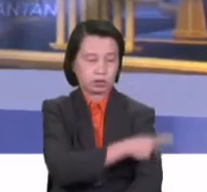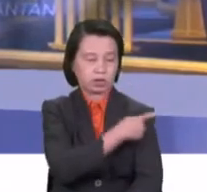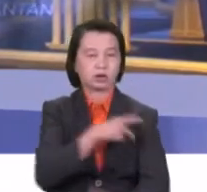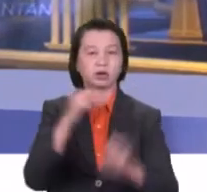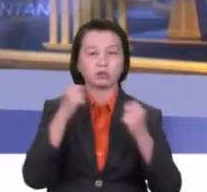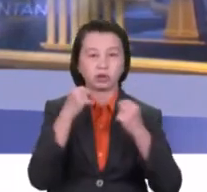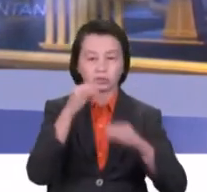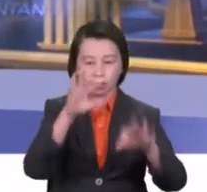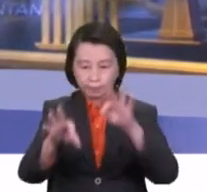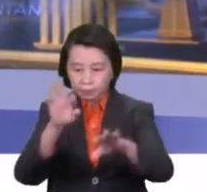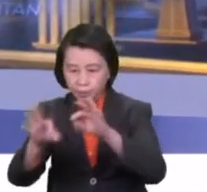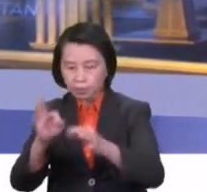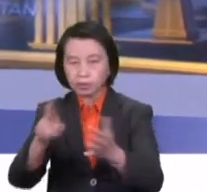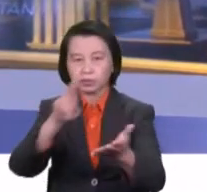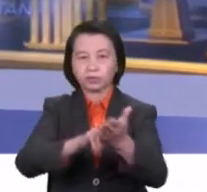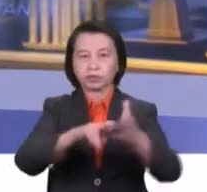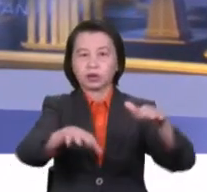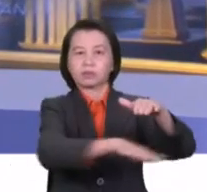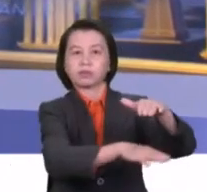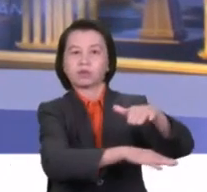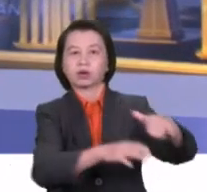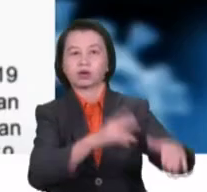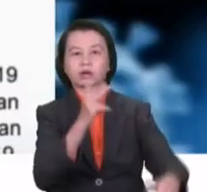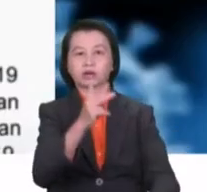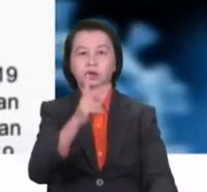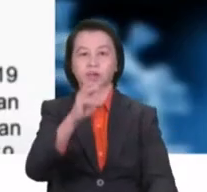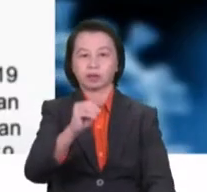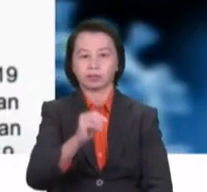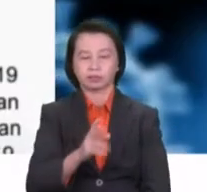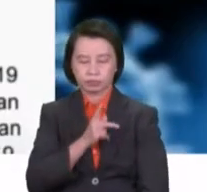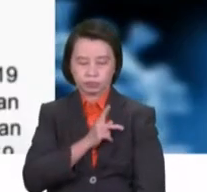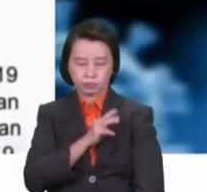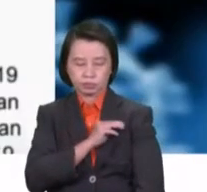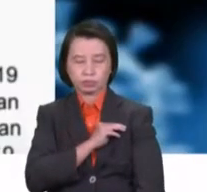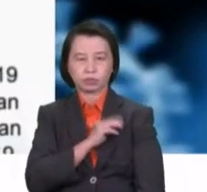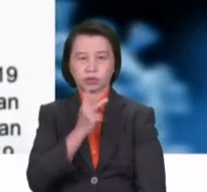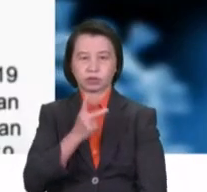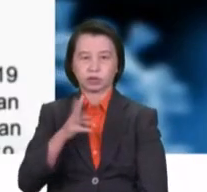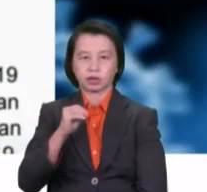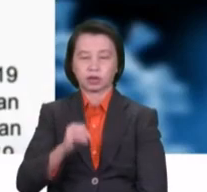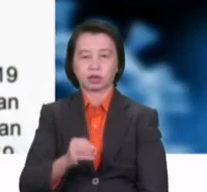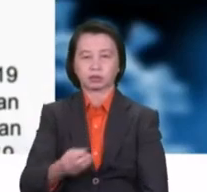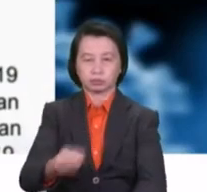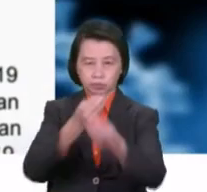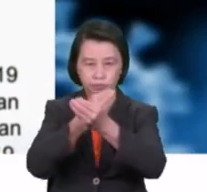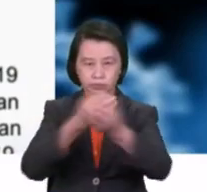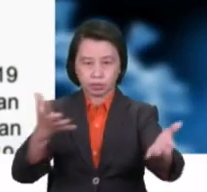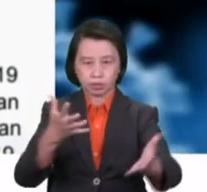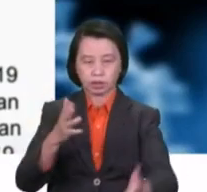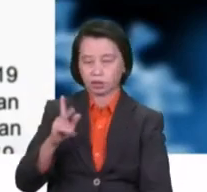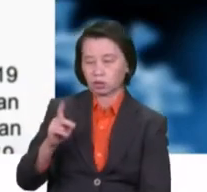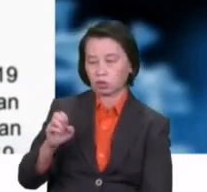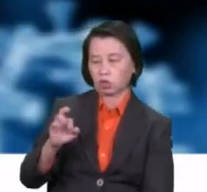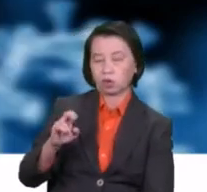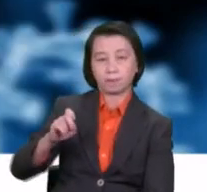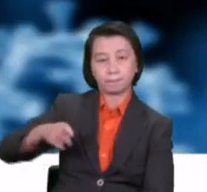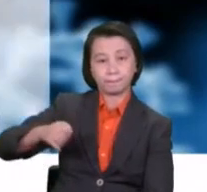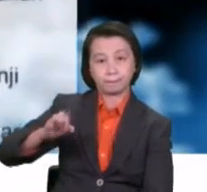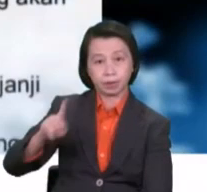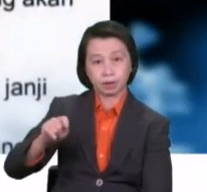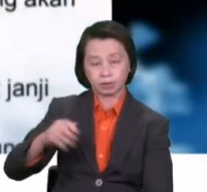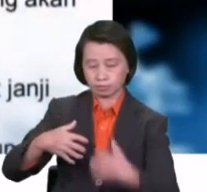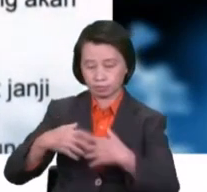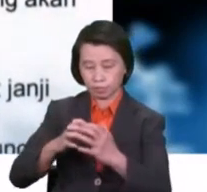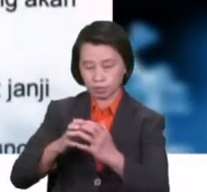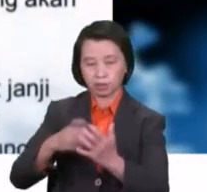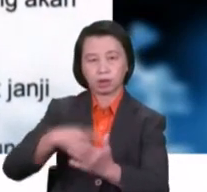terpilih yang berdaftar di bawahnya Kementerian kesihatan memaklumkan protec health corporation Senia berhad telah membangunkan program ini bagi